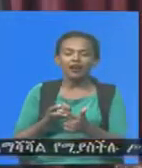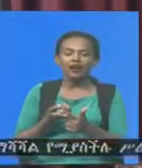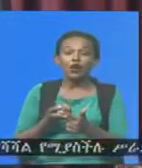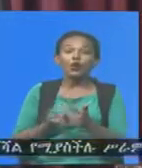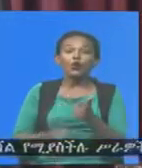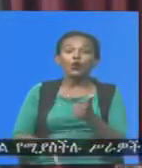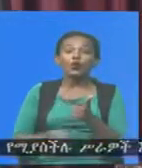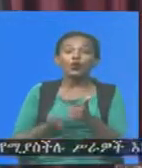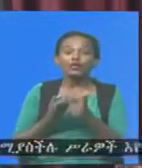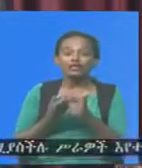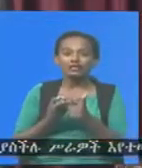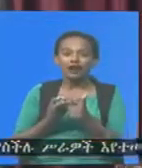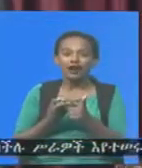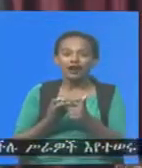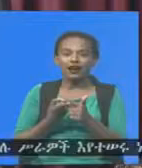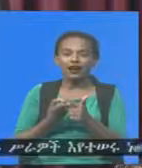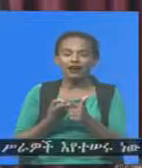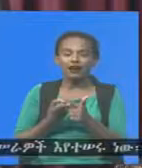ሁለተኛ